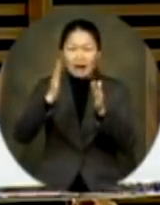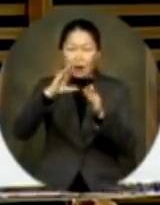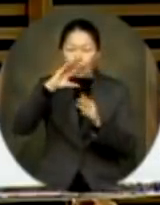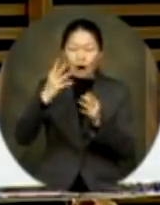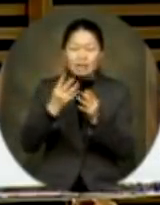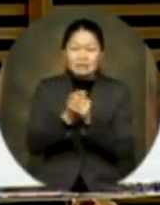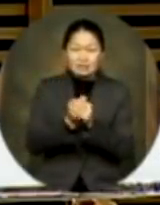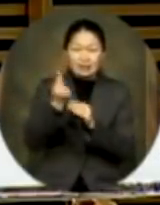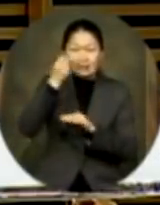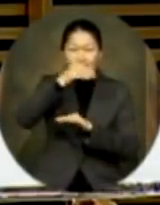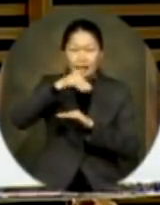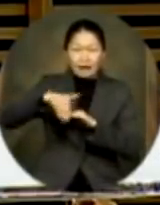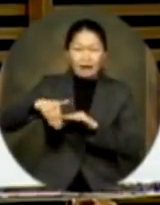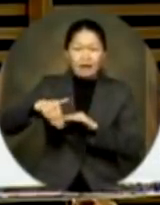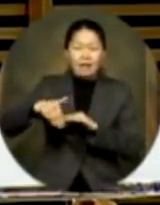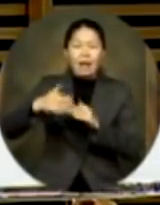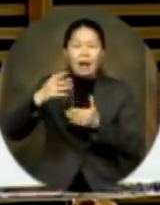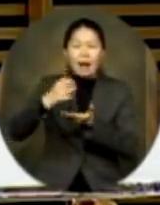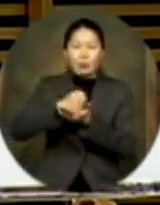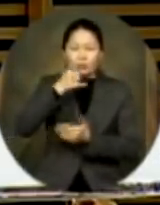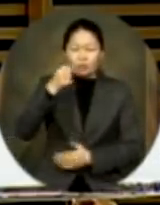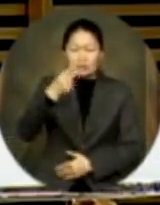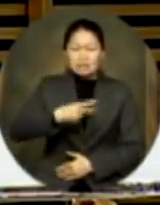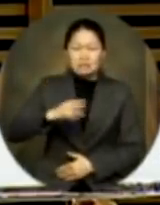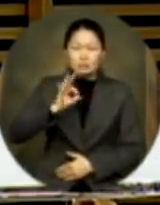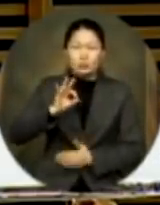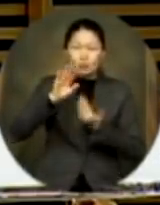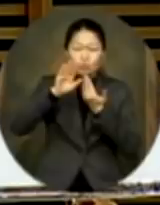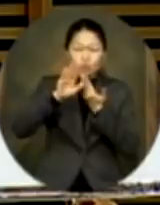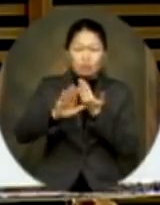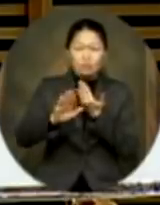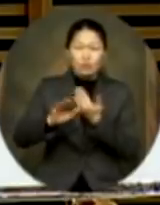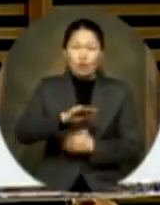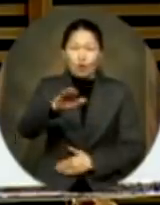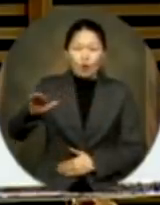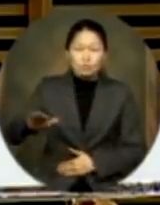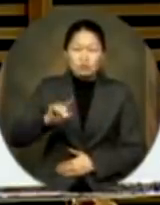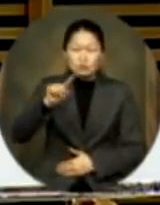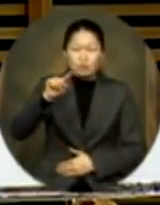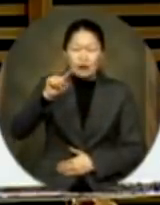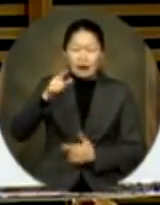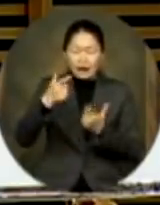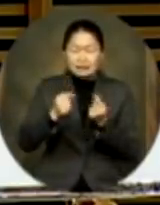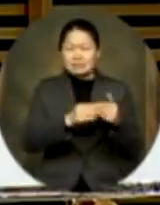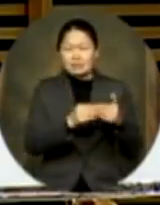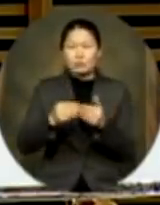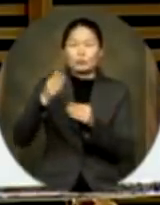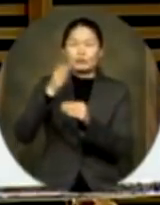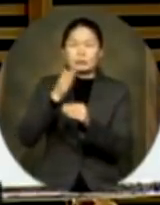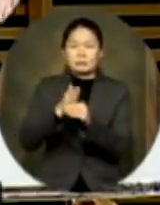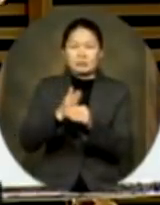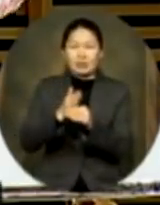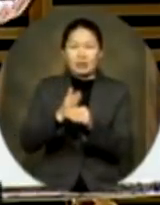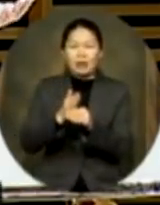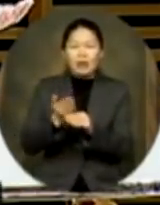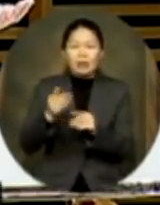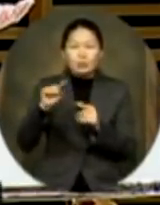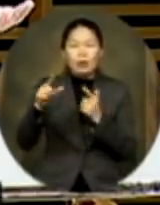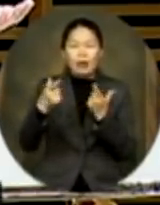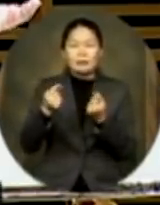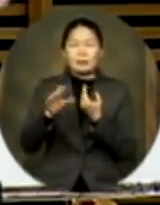계획을 가지고 계시고 또 2010년 이후로 여러분을 그렇게 인도하고 계십니다 자 그렇다면